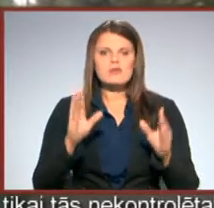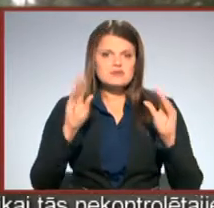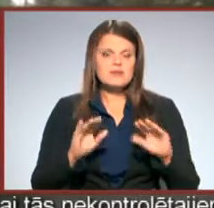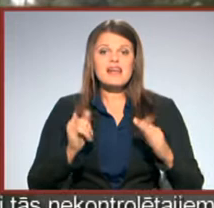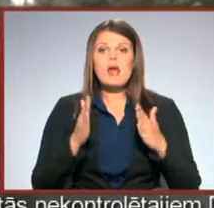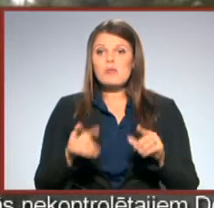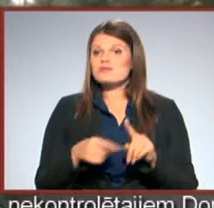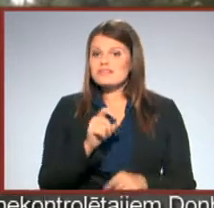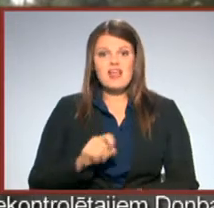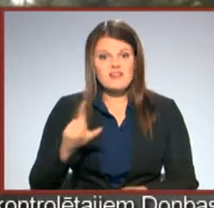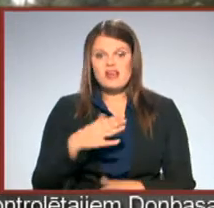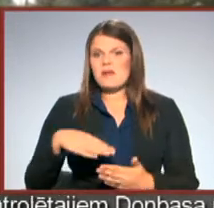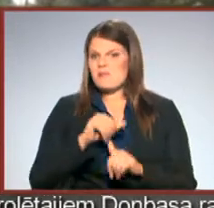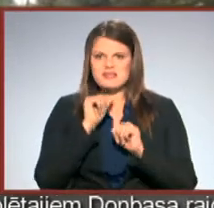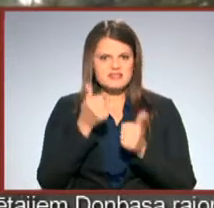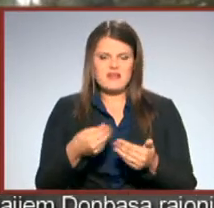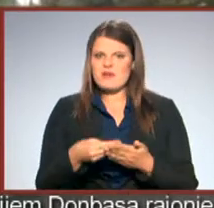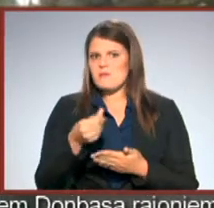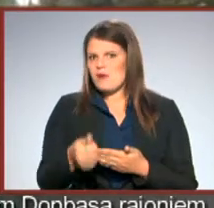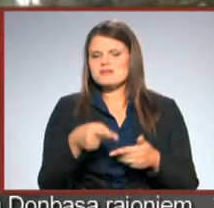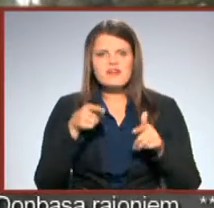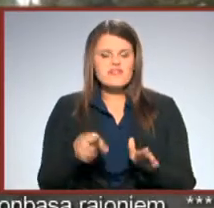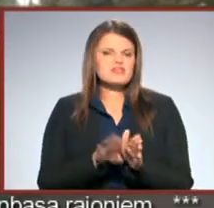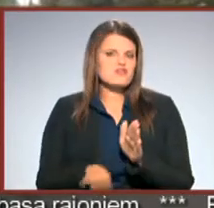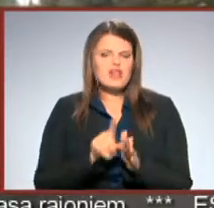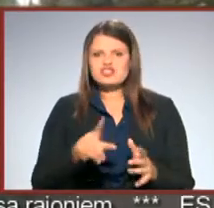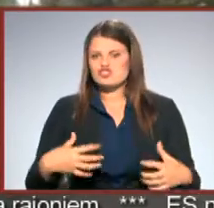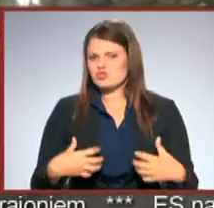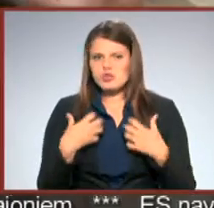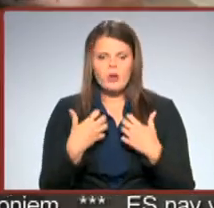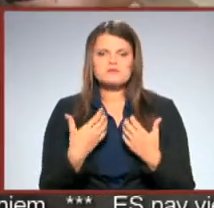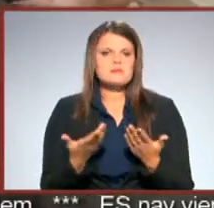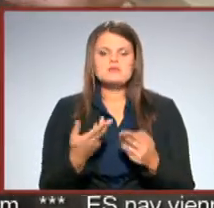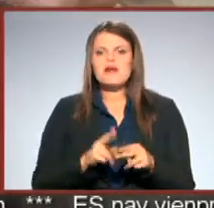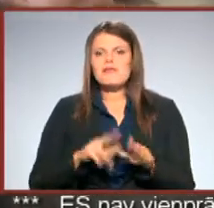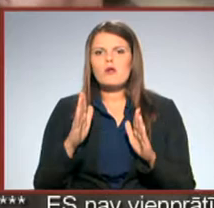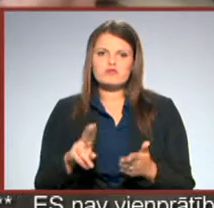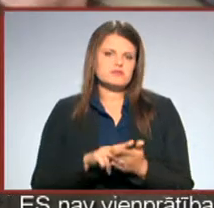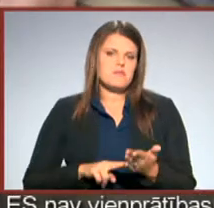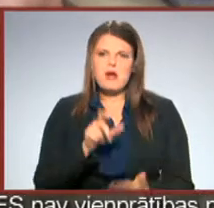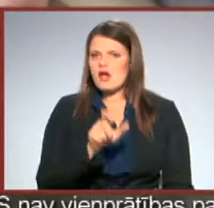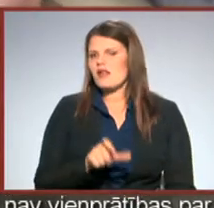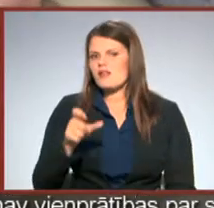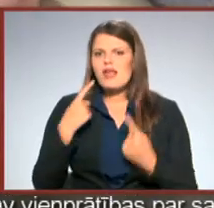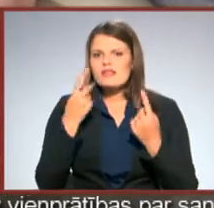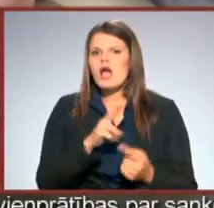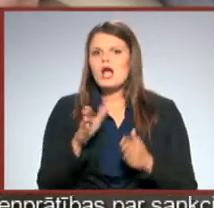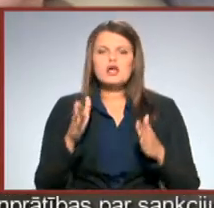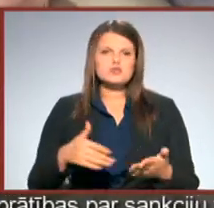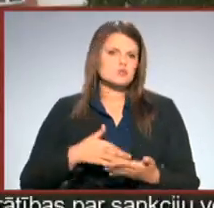būs vairāk, tad mēs vairs nespēsim samaksāt, jo tās vienkārši ir šausmas, un tad būsim parādnieki. Nezinu, kas būs